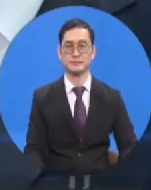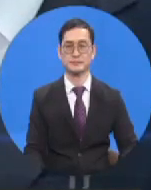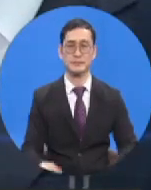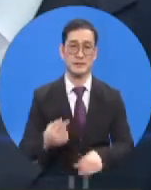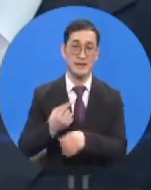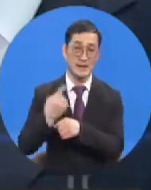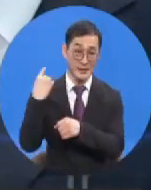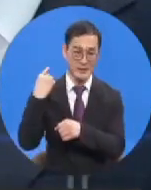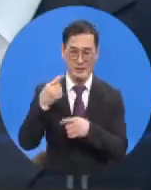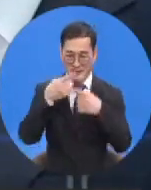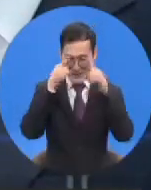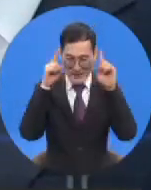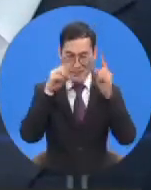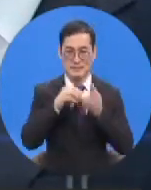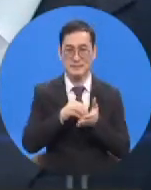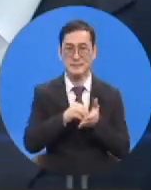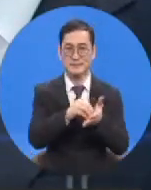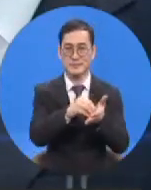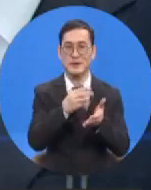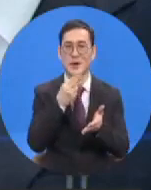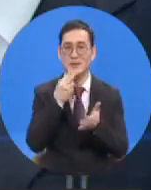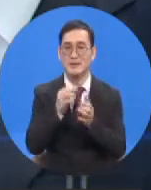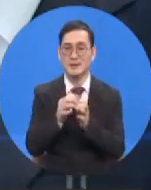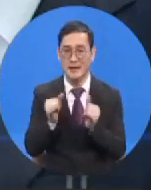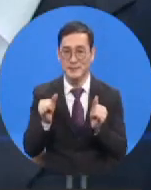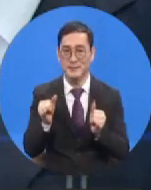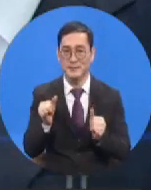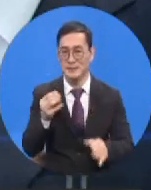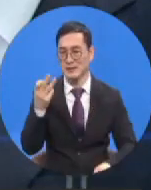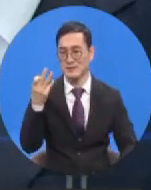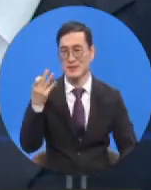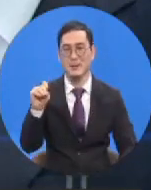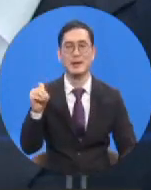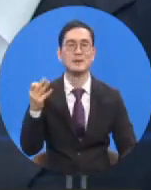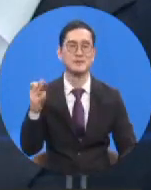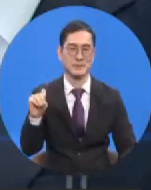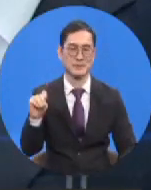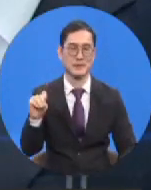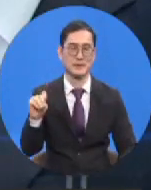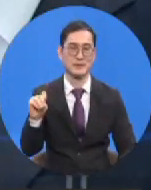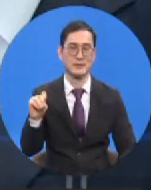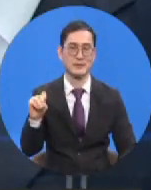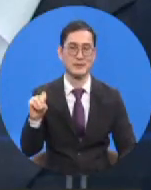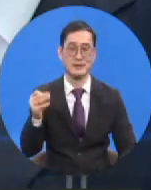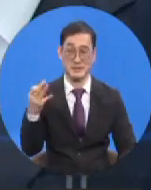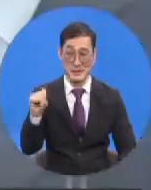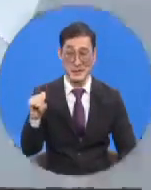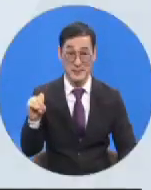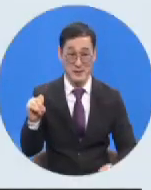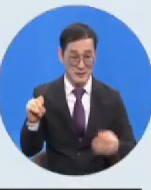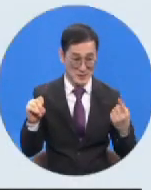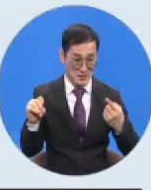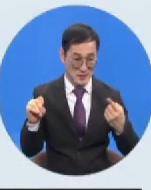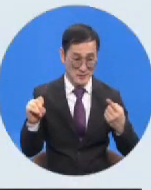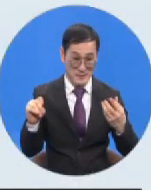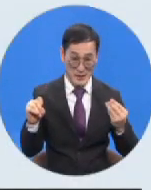않은 고졸자가 약 14만 명이라고 합니다. 14만 명에게 만약에 1,000만 원씩 준다면